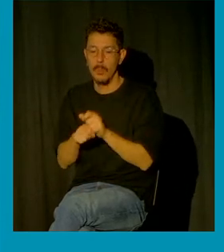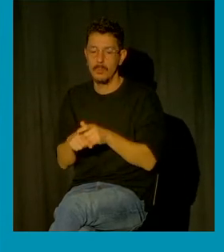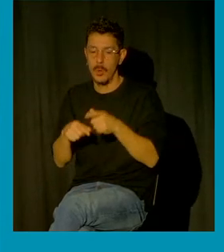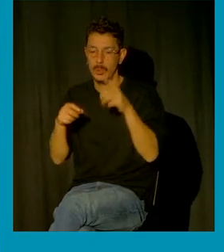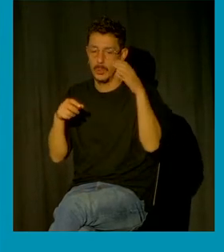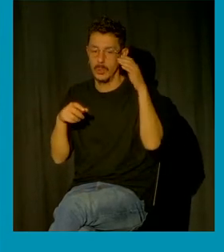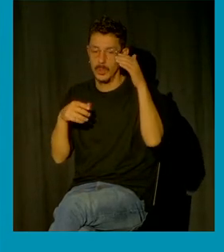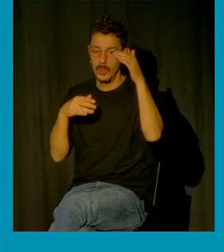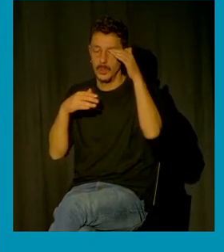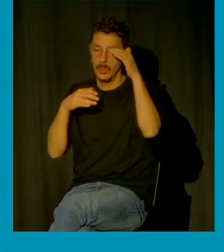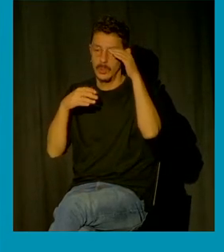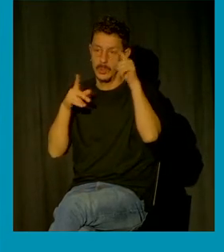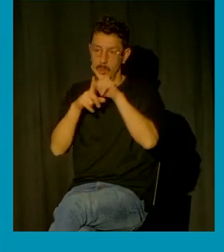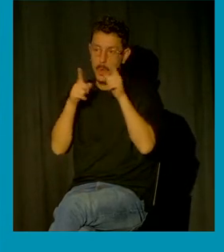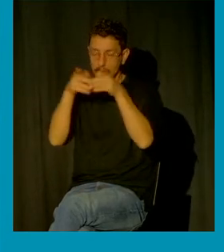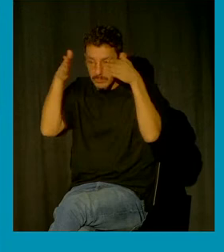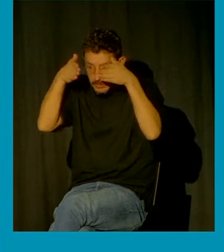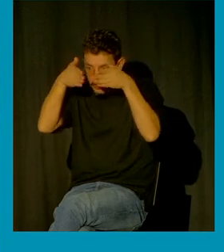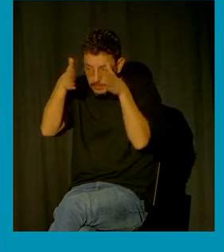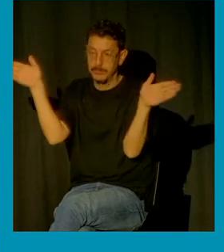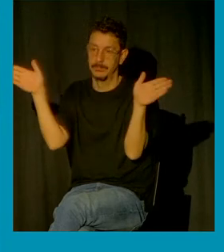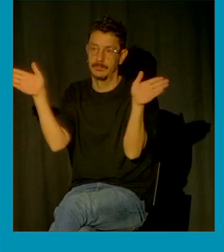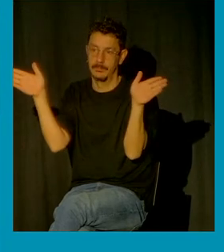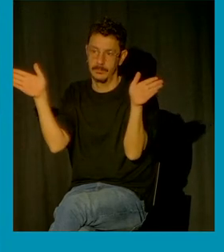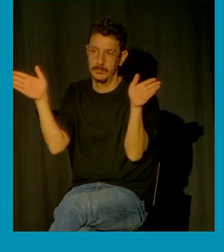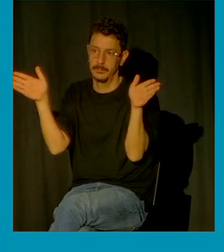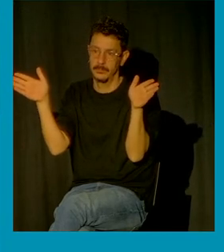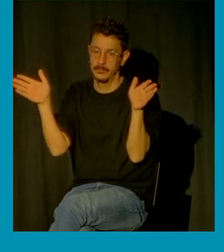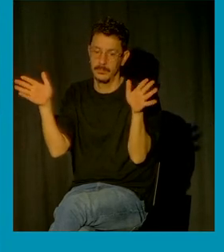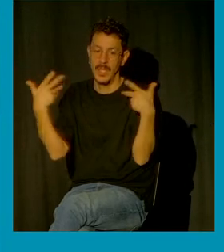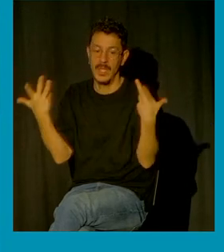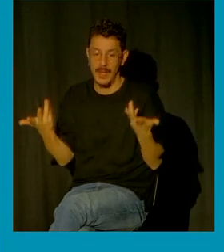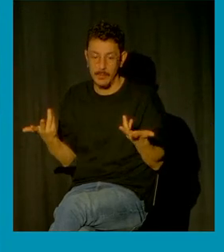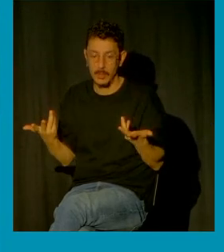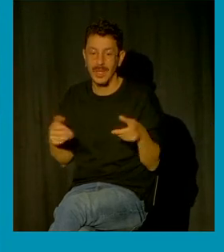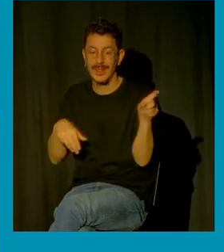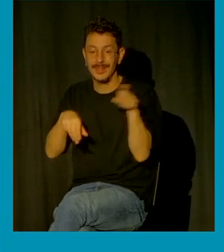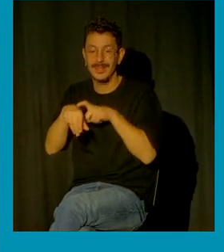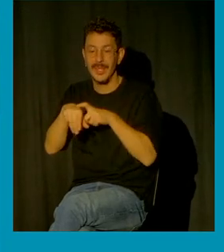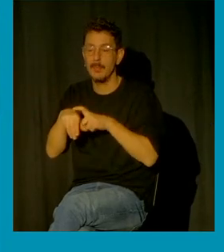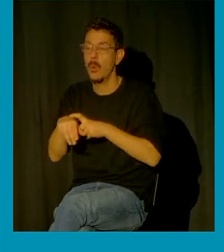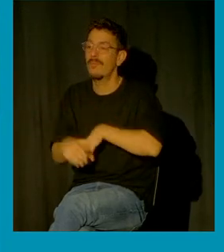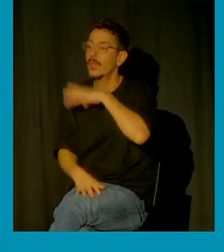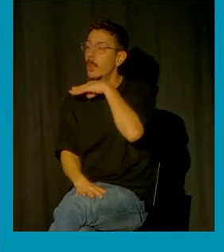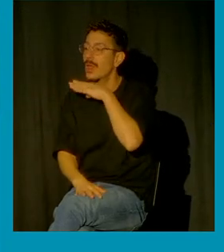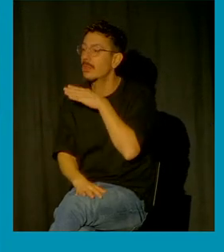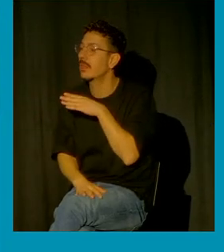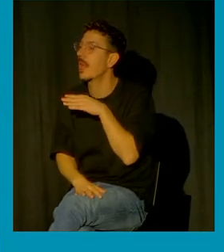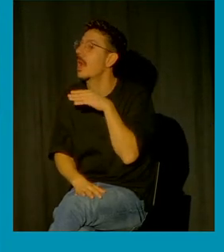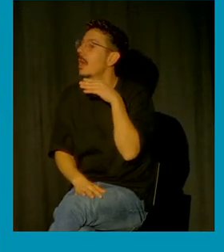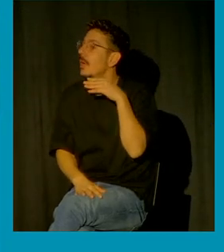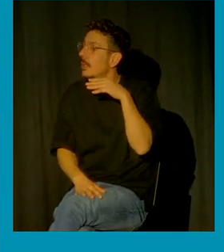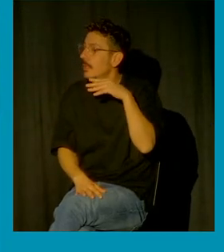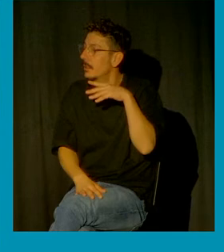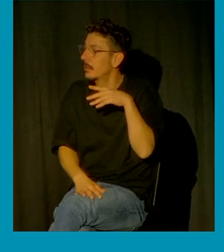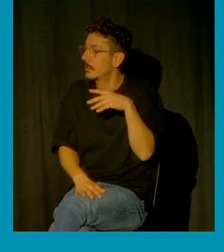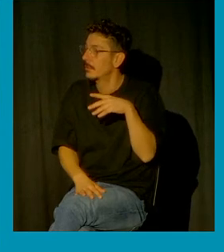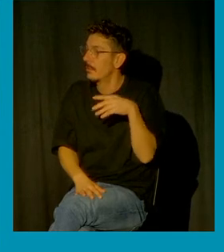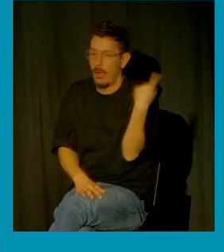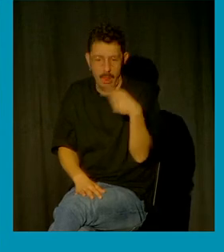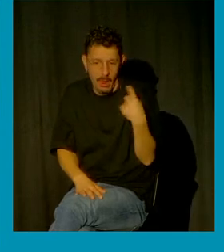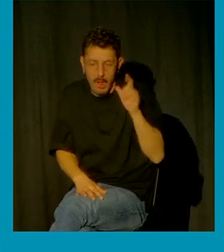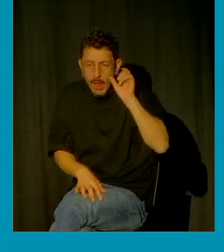horitzons i tornem a plantejar-nos que una tipologia de violències que està present en el nostre dia de manera